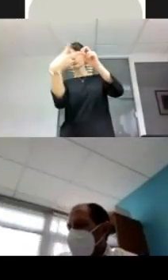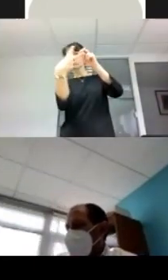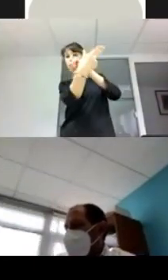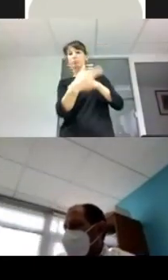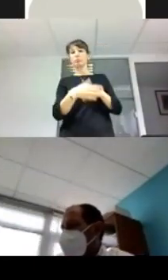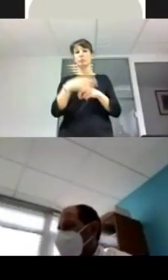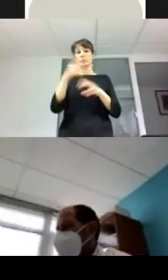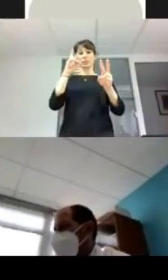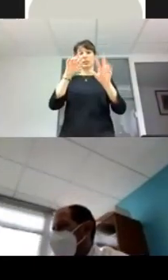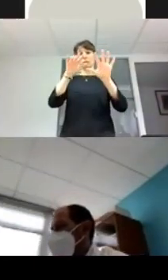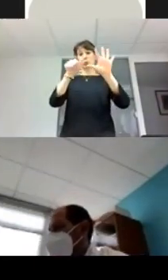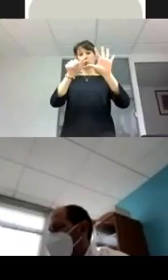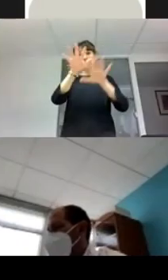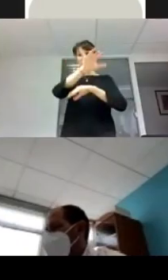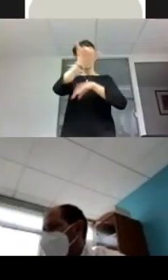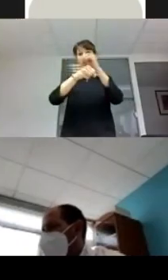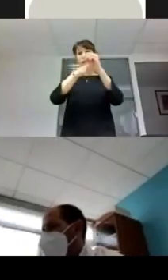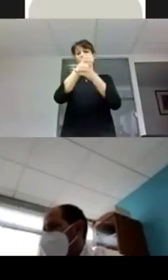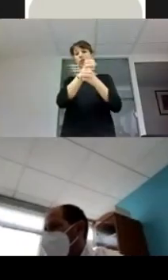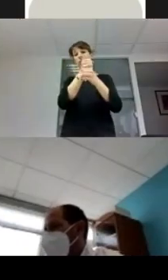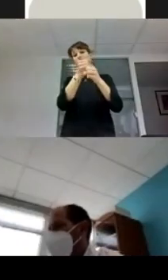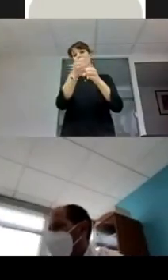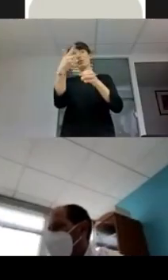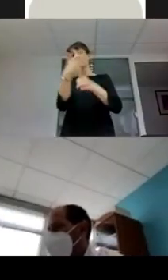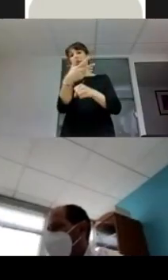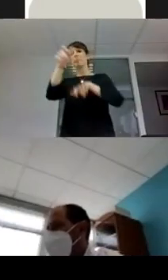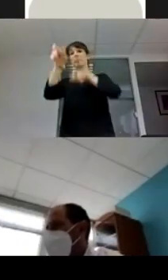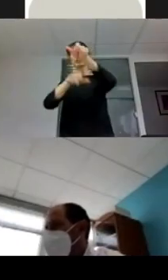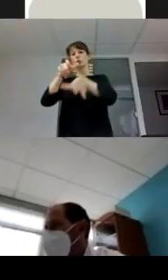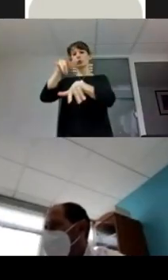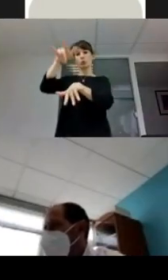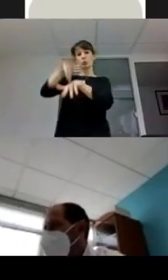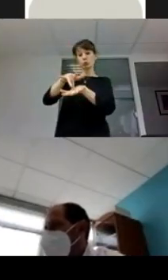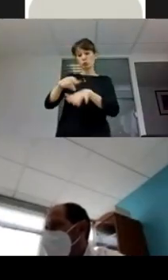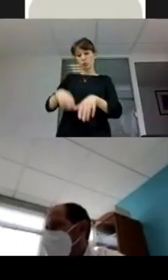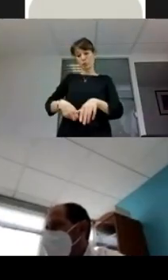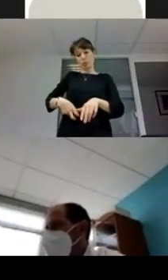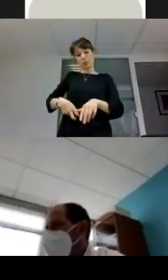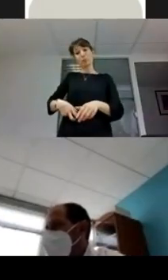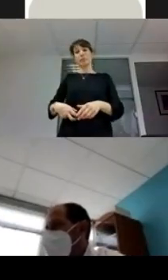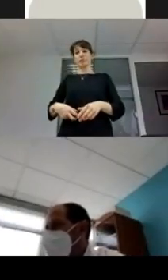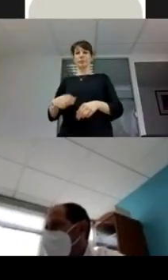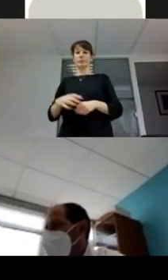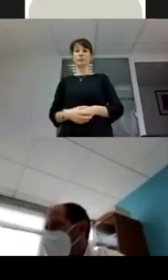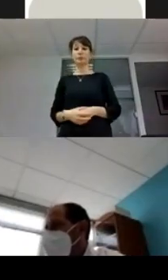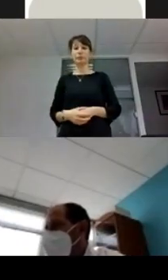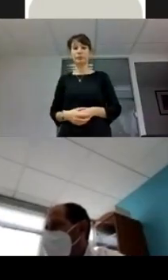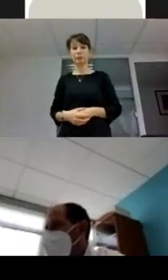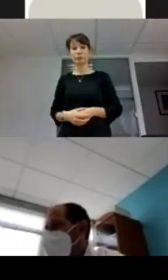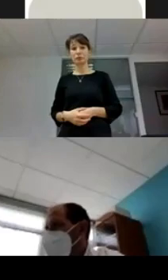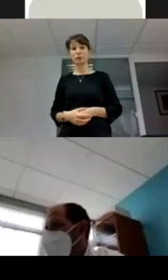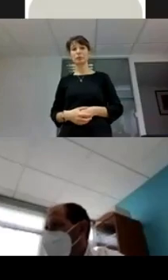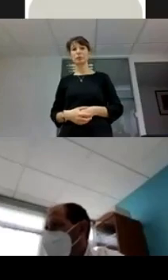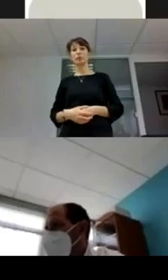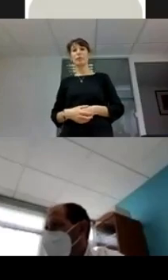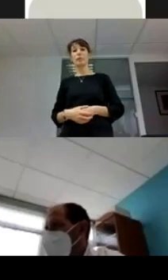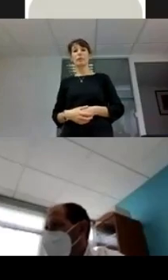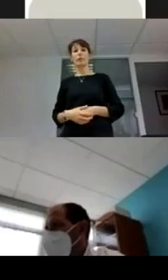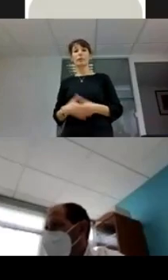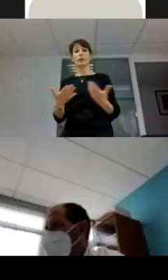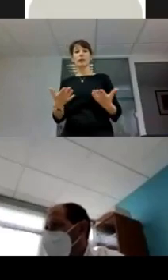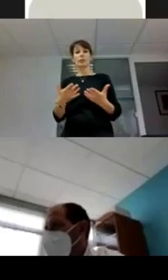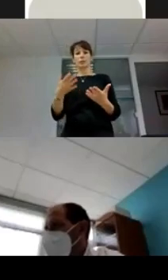pour en permettre l'ablation. On estime qu'environ, passé 65 ans, 1/3 de la population est porteur d'au moins un